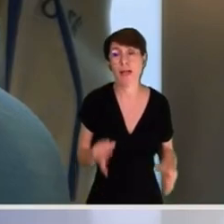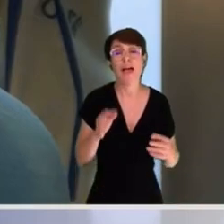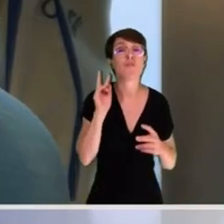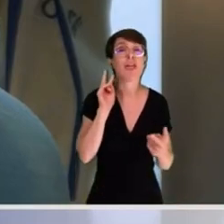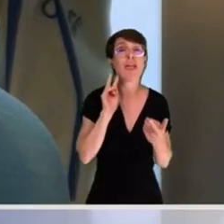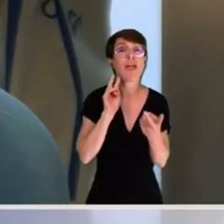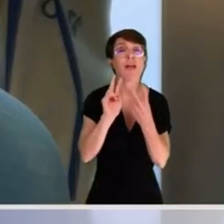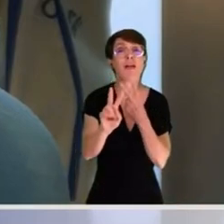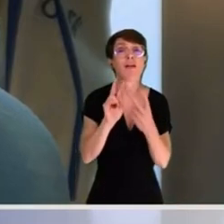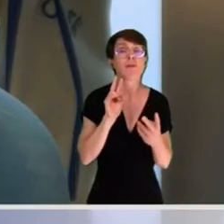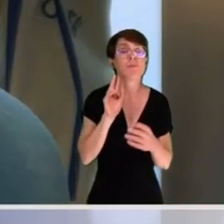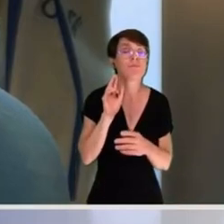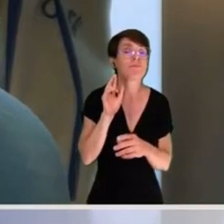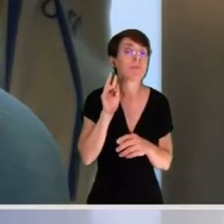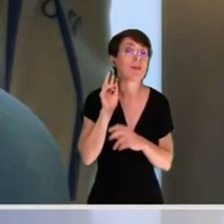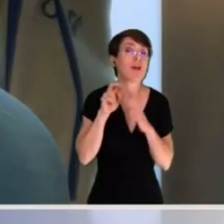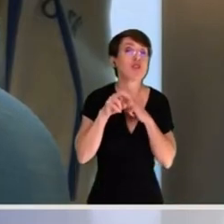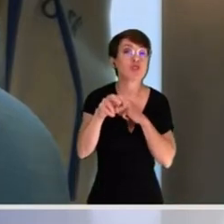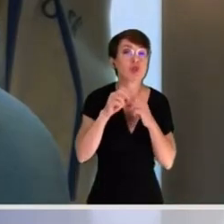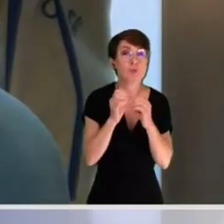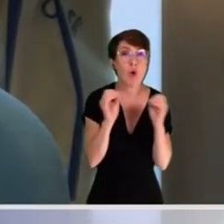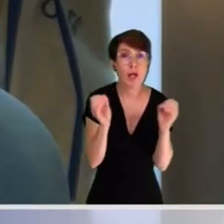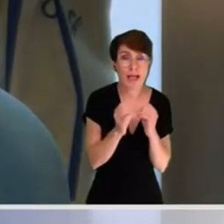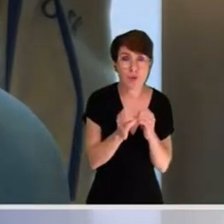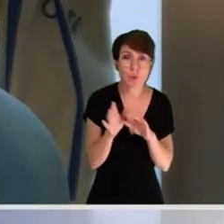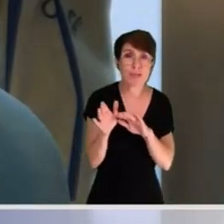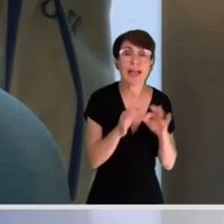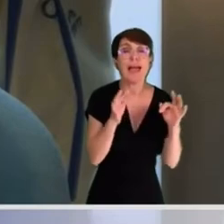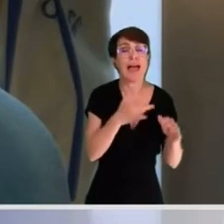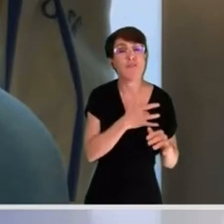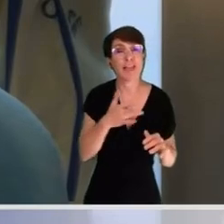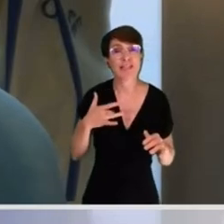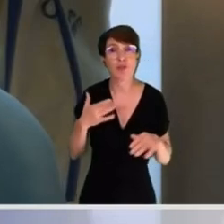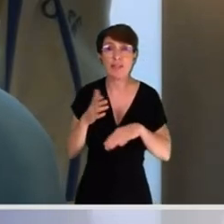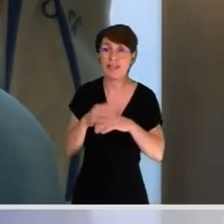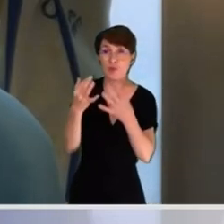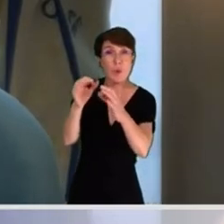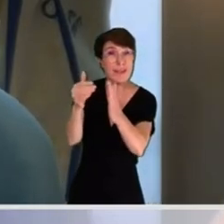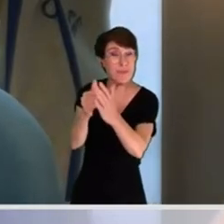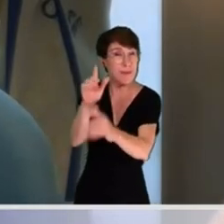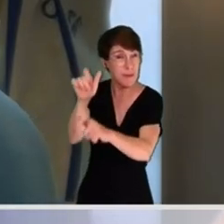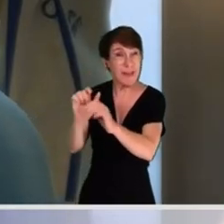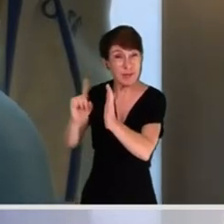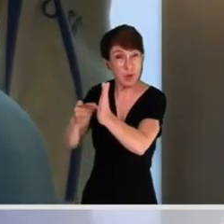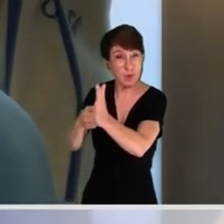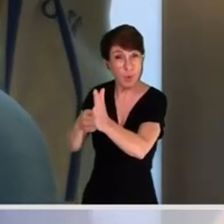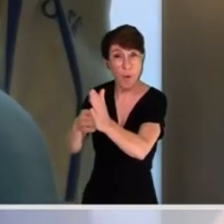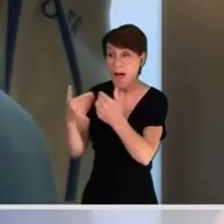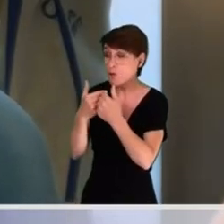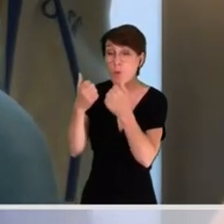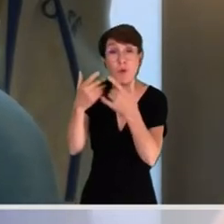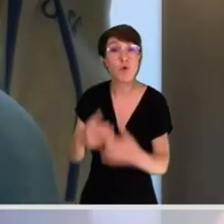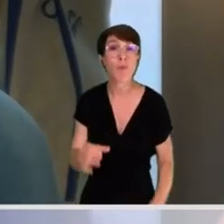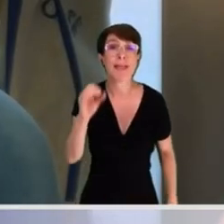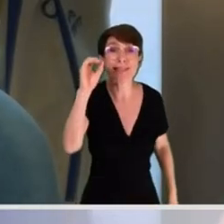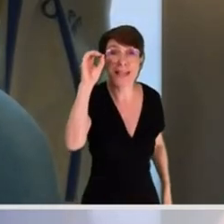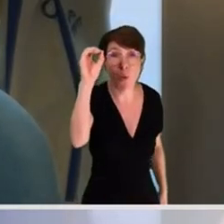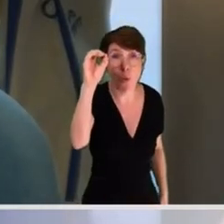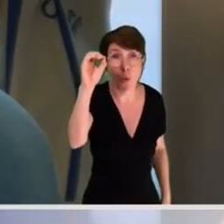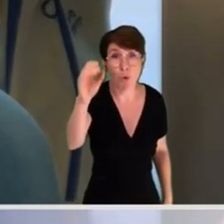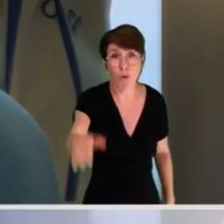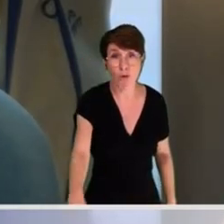dans les transports et pour la santé sur les 10 000 sollicités, zéro avait sollicité. Donc vos comités et